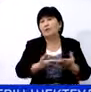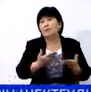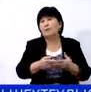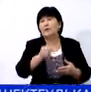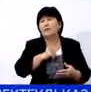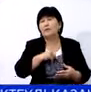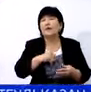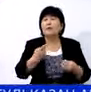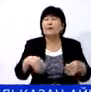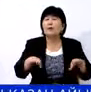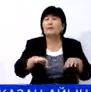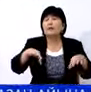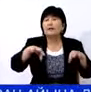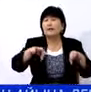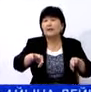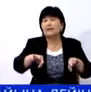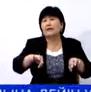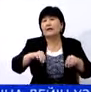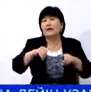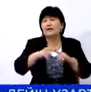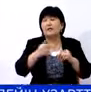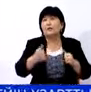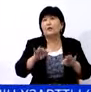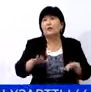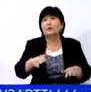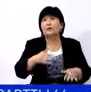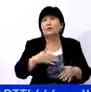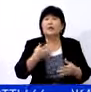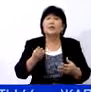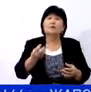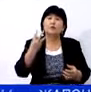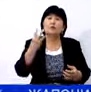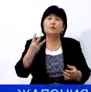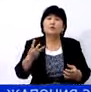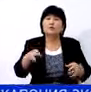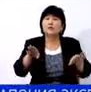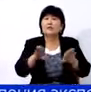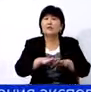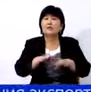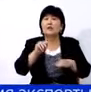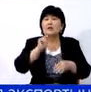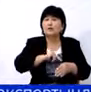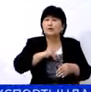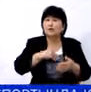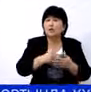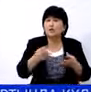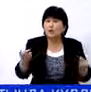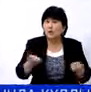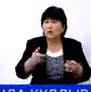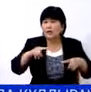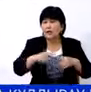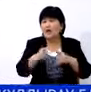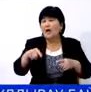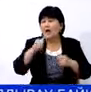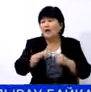жақтылған кезде бір техникасына келіп үлгерді. Негізі бұл жерде біз кем дегенде 3 техника жұмыс жасайды. Әрқайсының жаңағы қуаттылығы